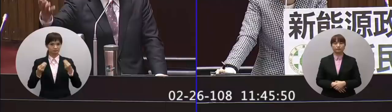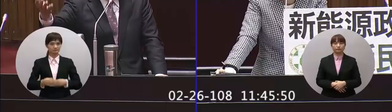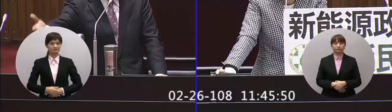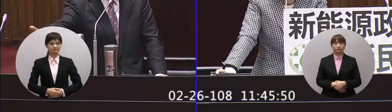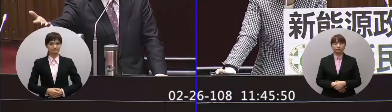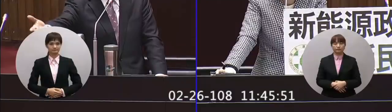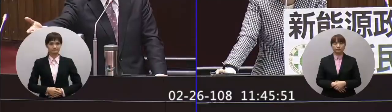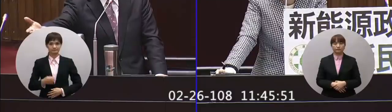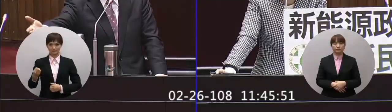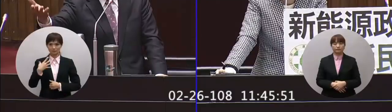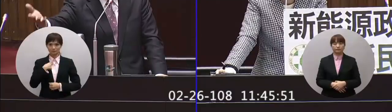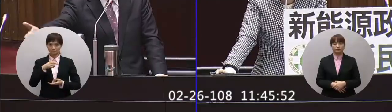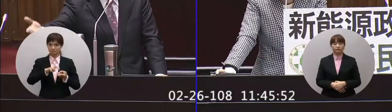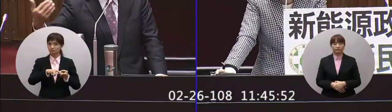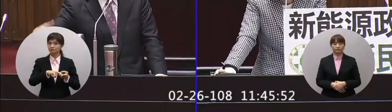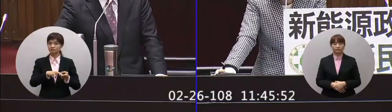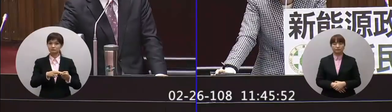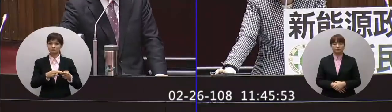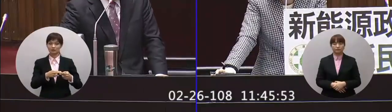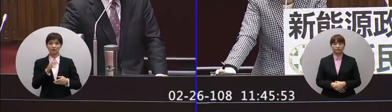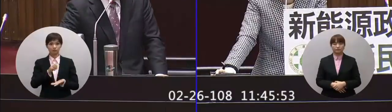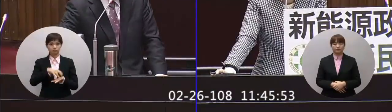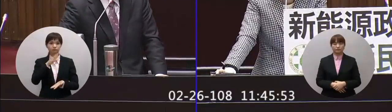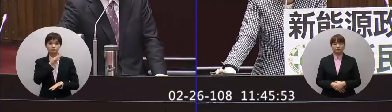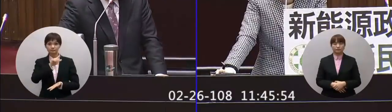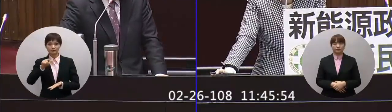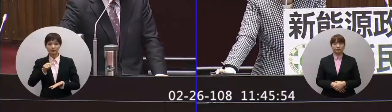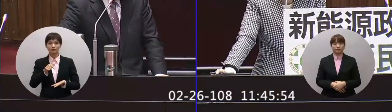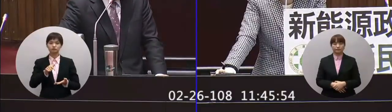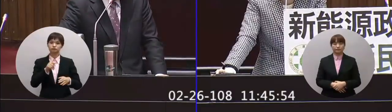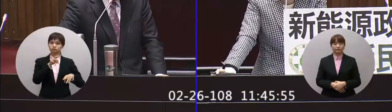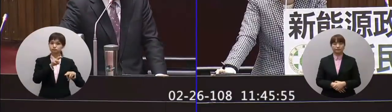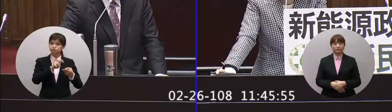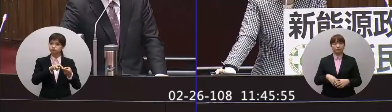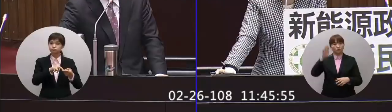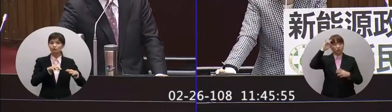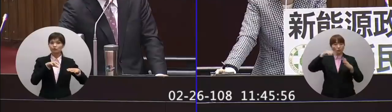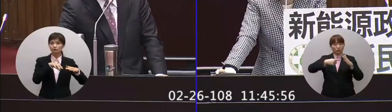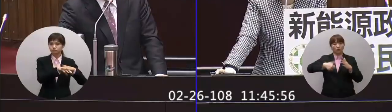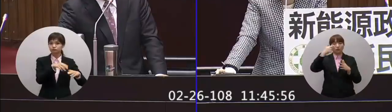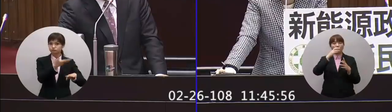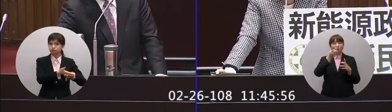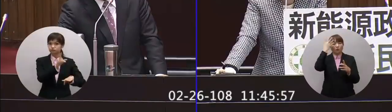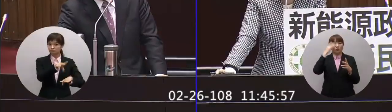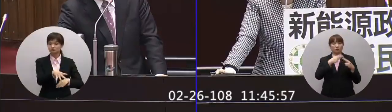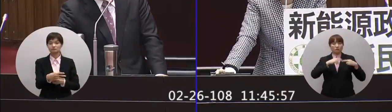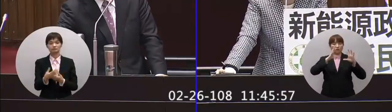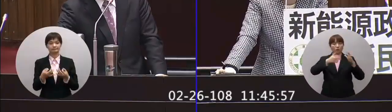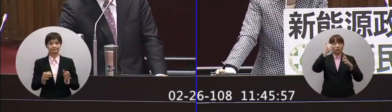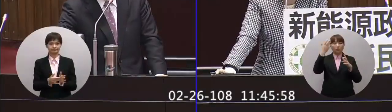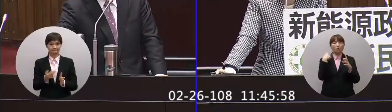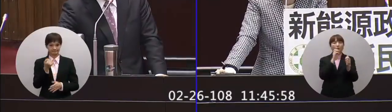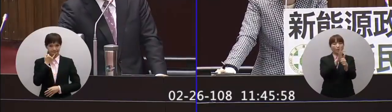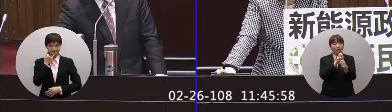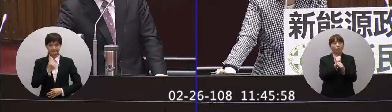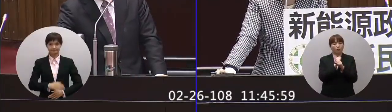议，他只告诉我个地点，哪个地方可以收核废料就可以了。 这个苏院长，你都忘记蔡总统谆谆告诫